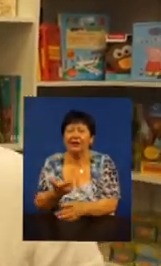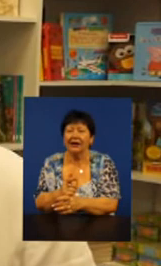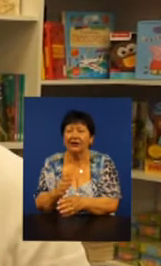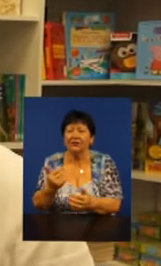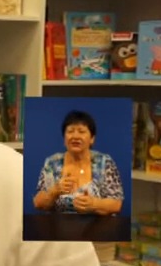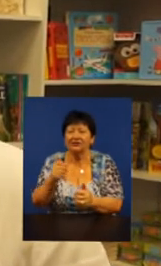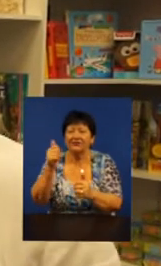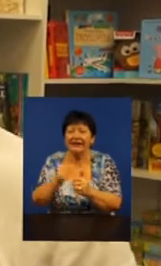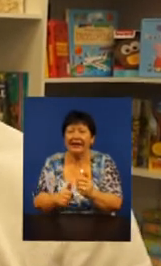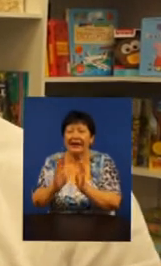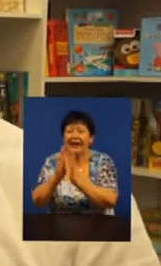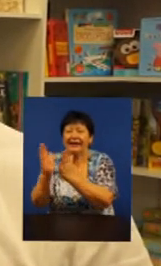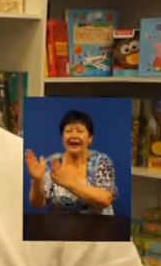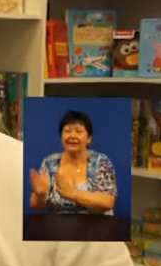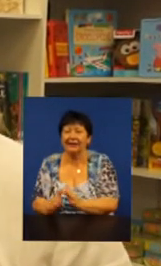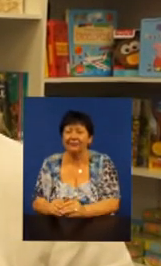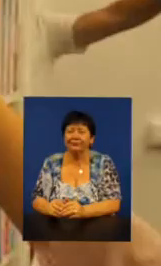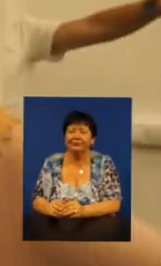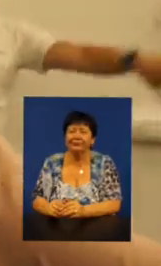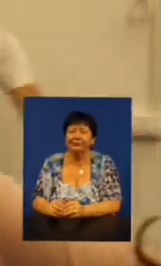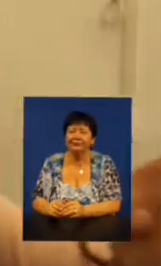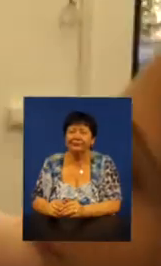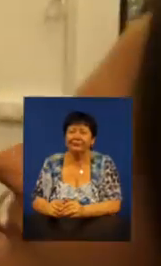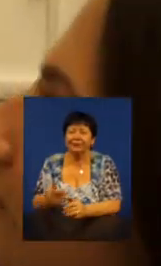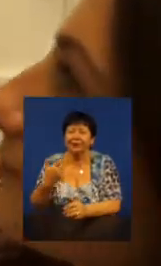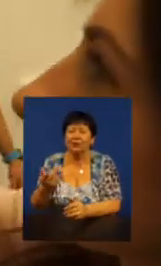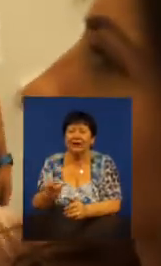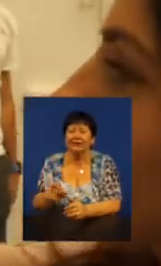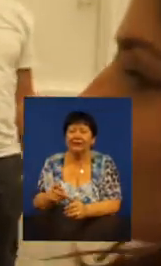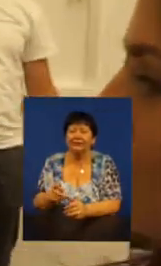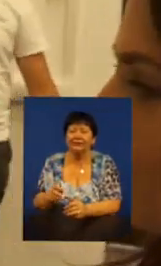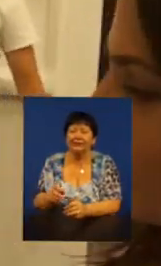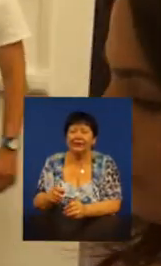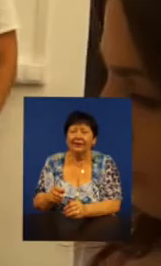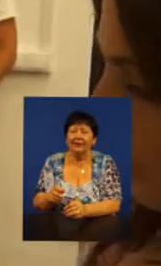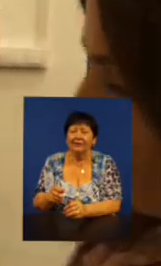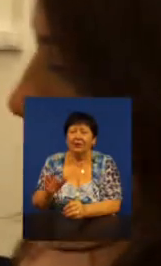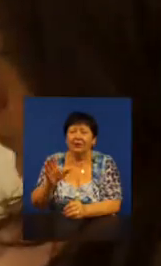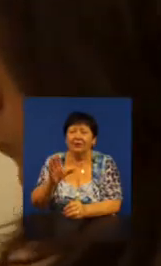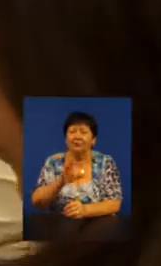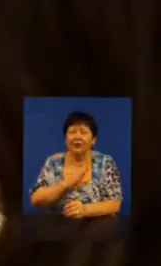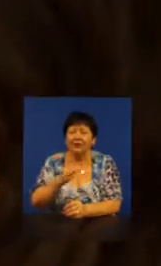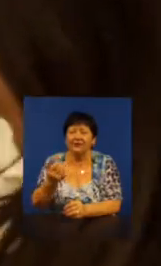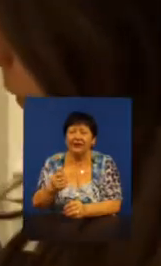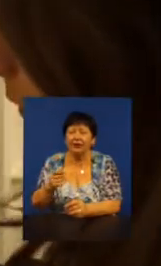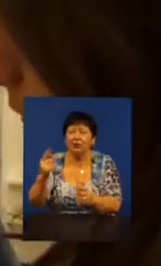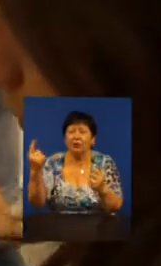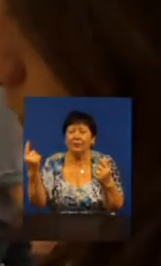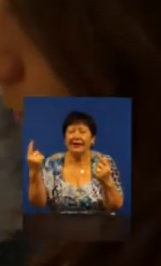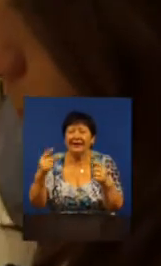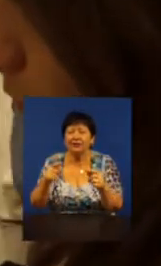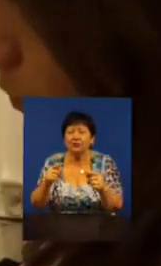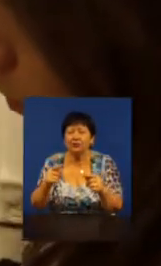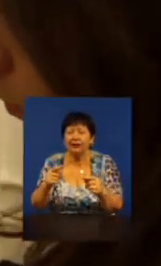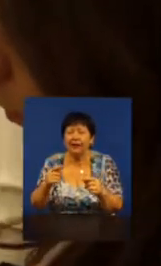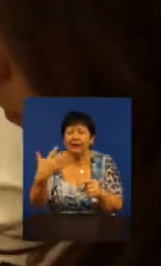face fiecare carte, fiecare roman. Cu ocazia lansării, cititorii vor beneficia de mega reduceri de 50%